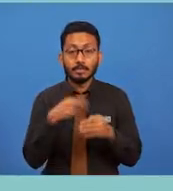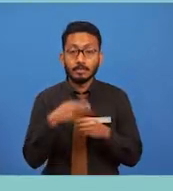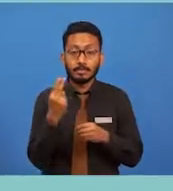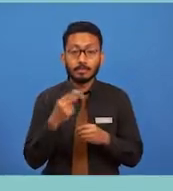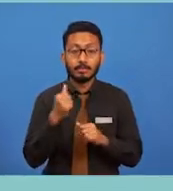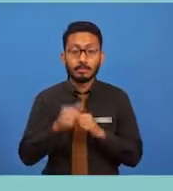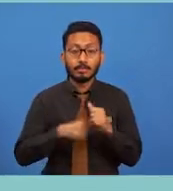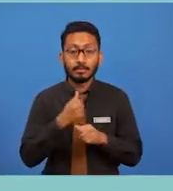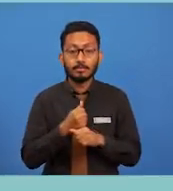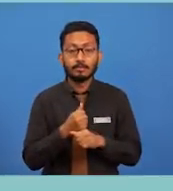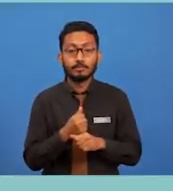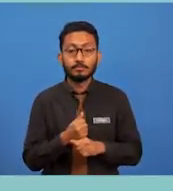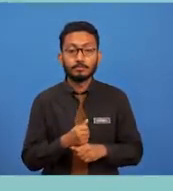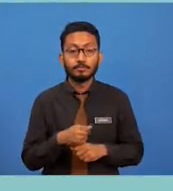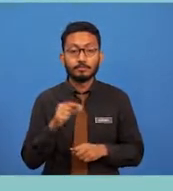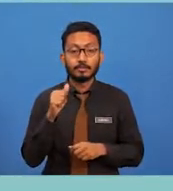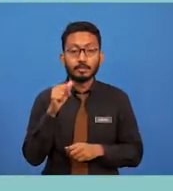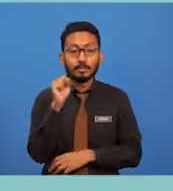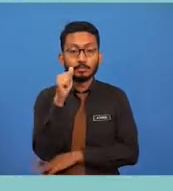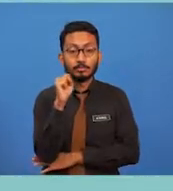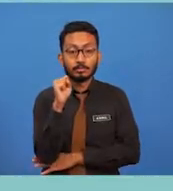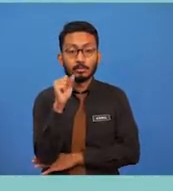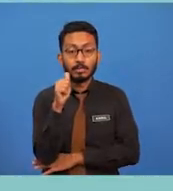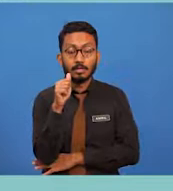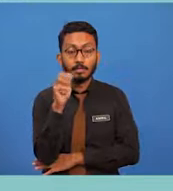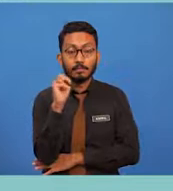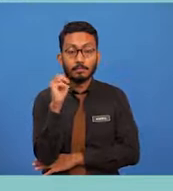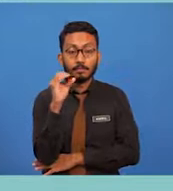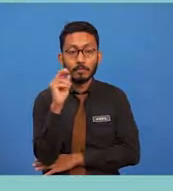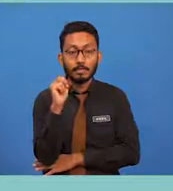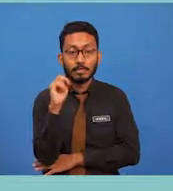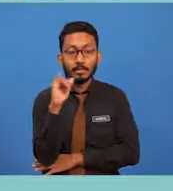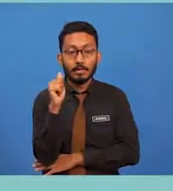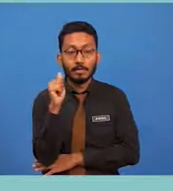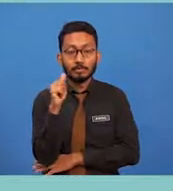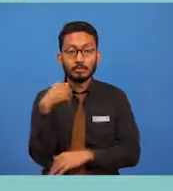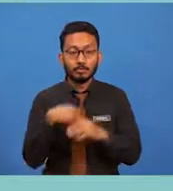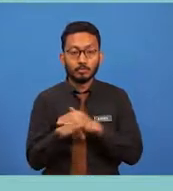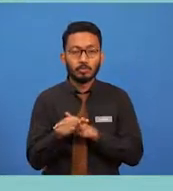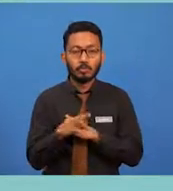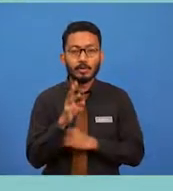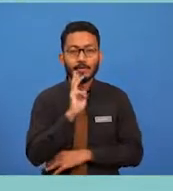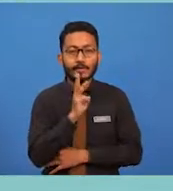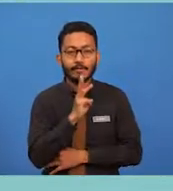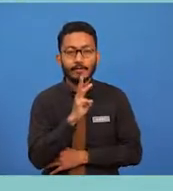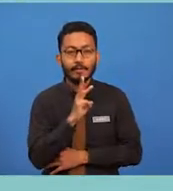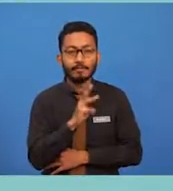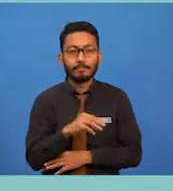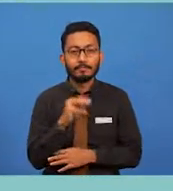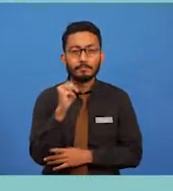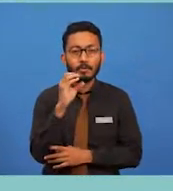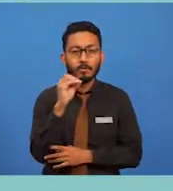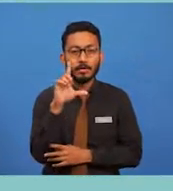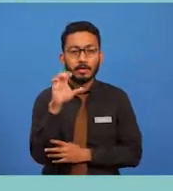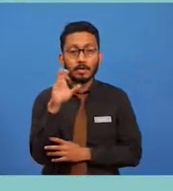di dalam air. Molekul amonia mengalami pengayonan separa untuk menghasilkan